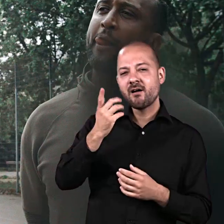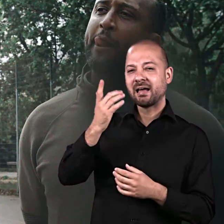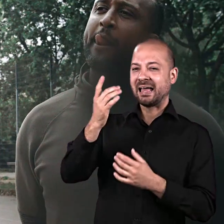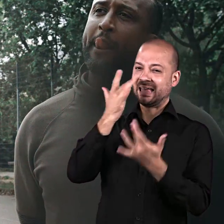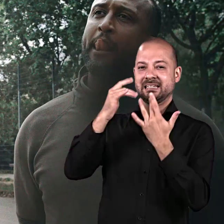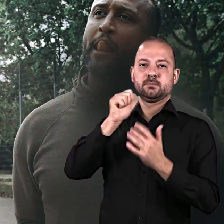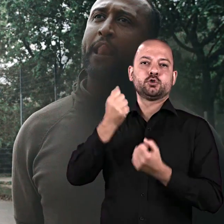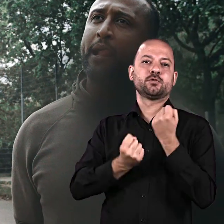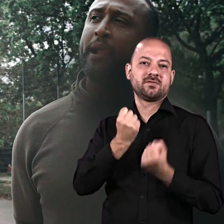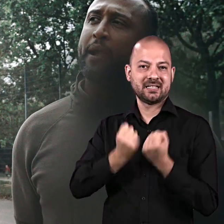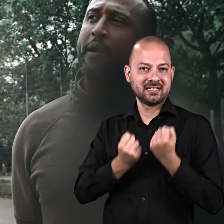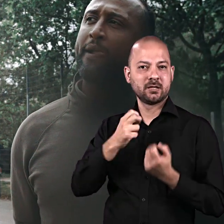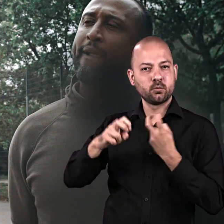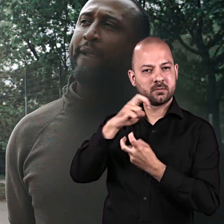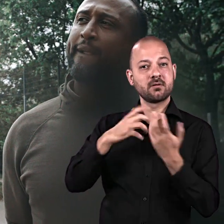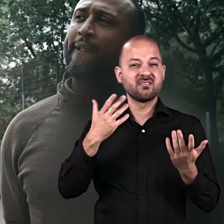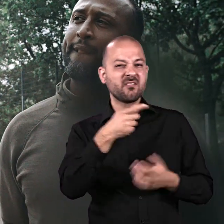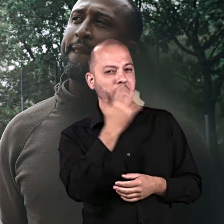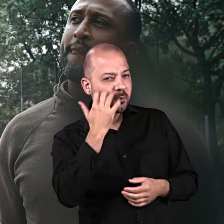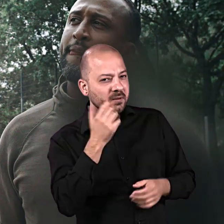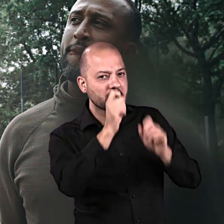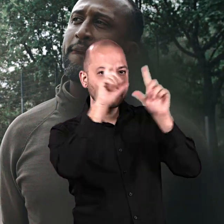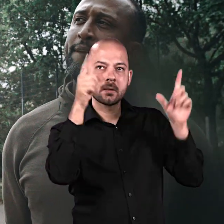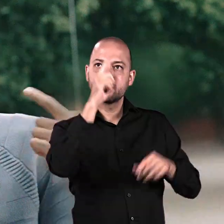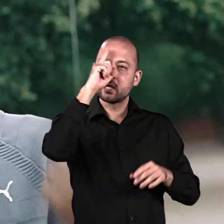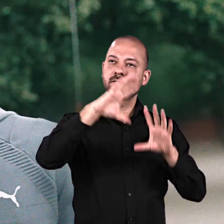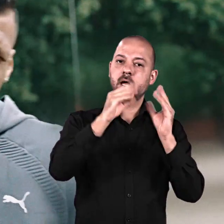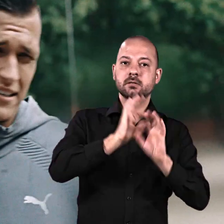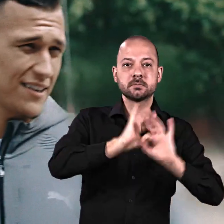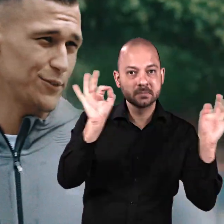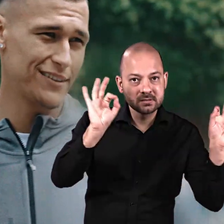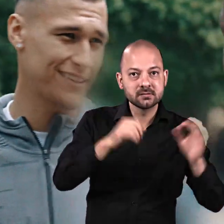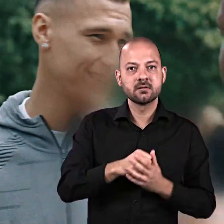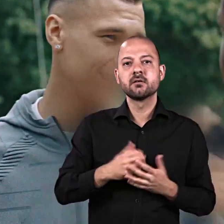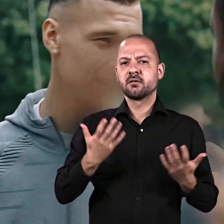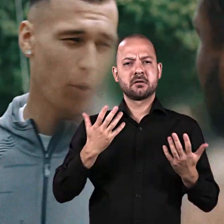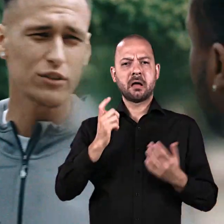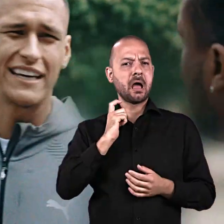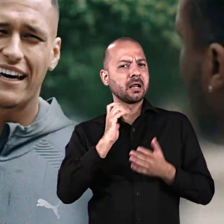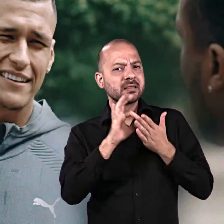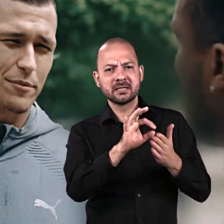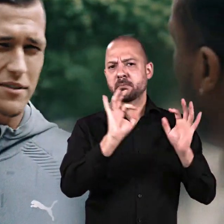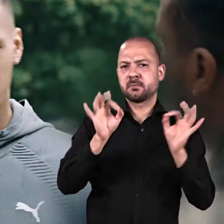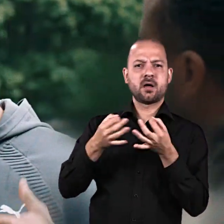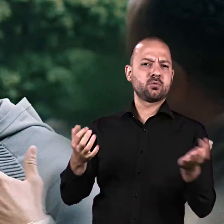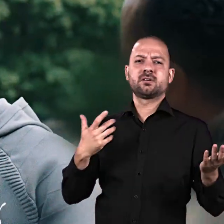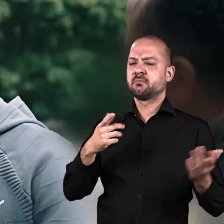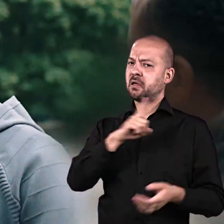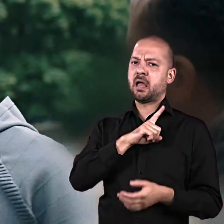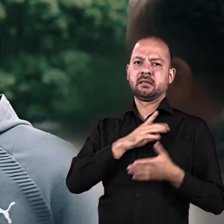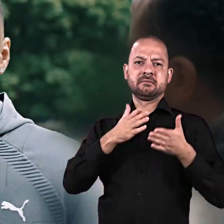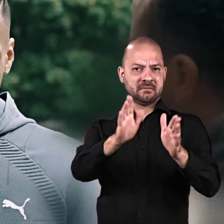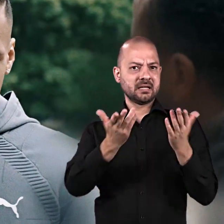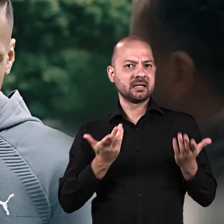das Beste wollten umzugehen. Weil es für mich damals eine Pubertät, du denkst, du weißt alles besser und brauchst eigentlich keine Tipps. Du